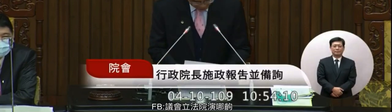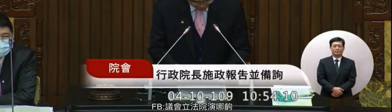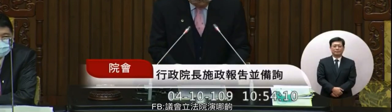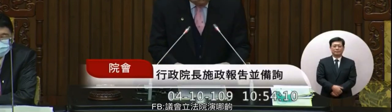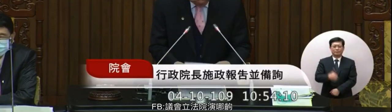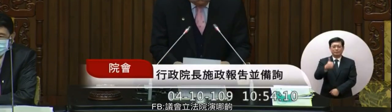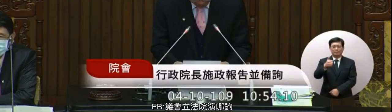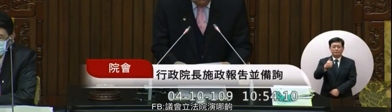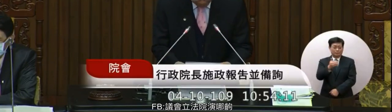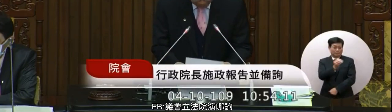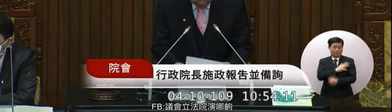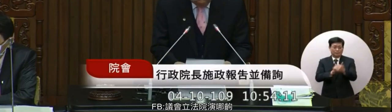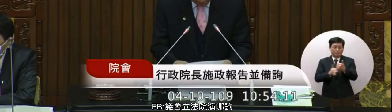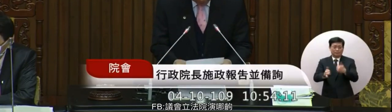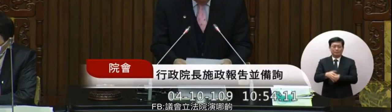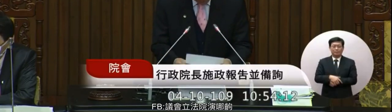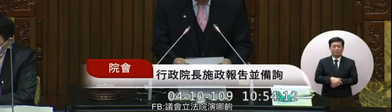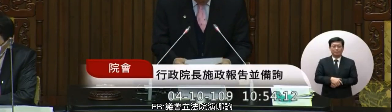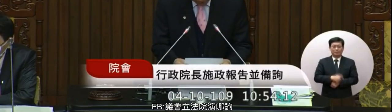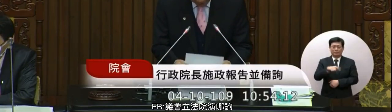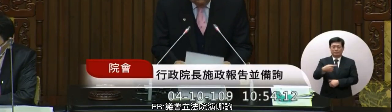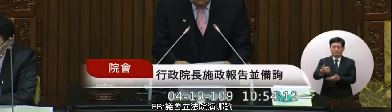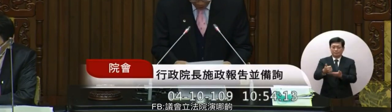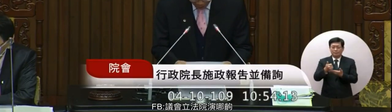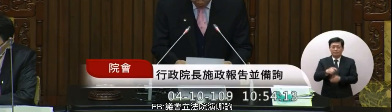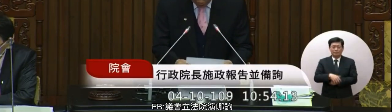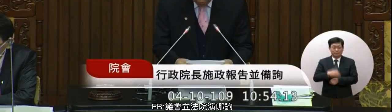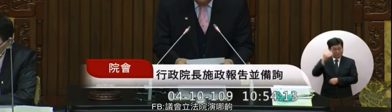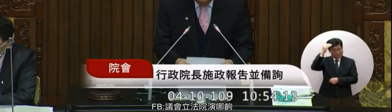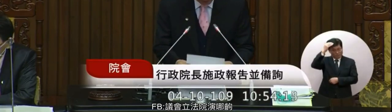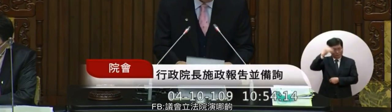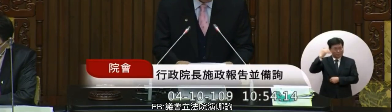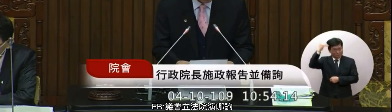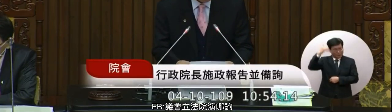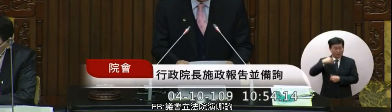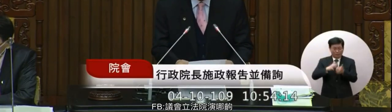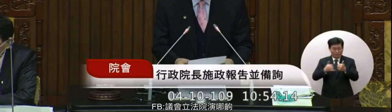啊，谢谢陈委员。接下来请高鸿安委员质询。